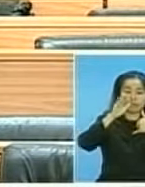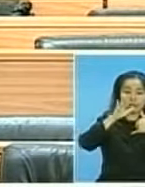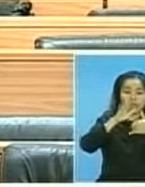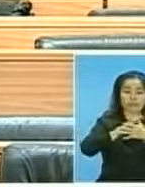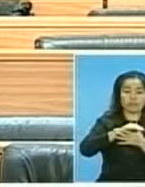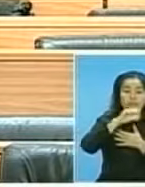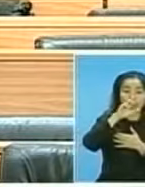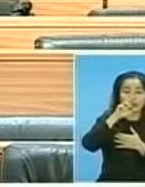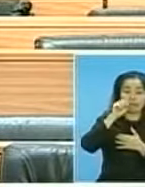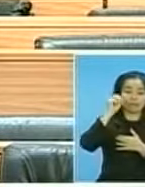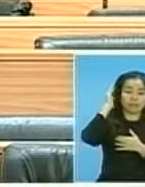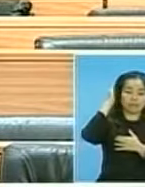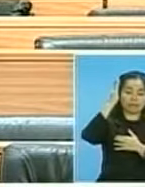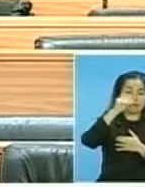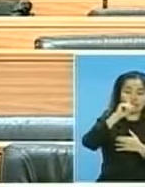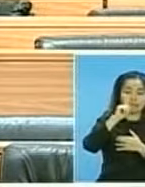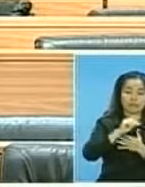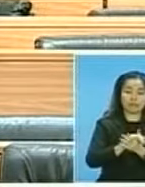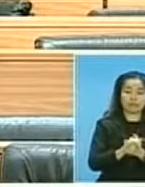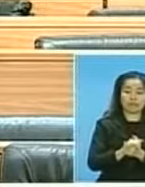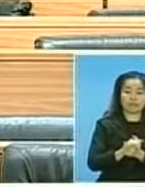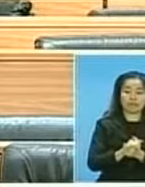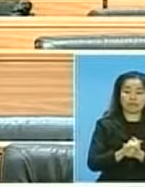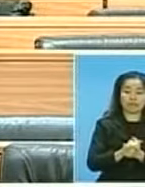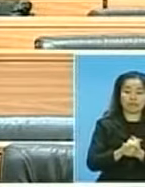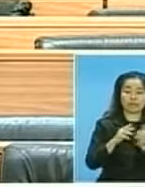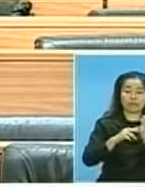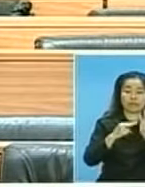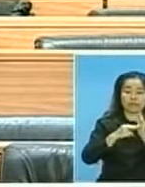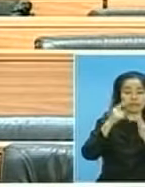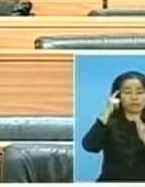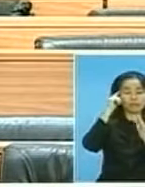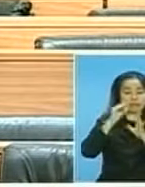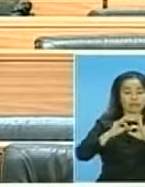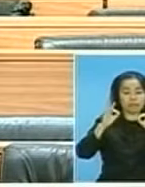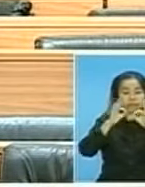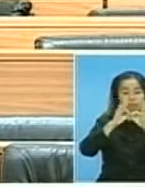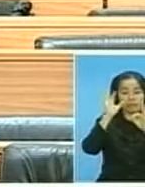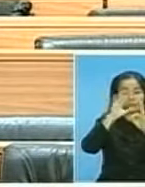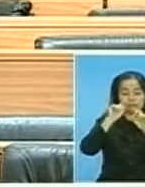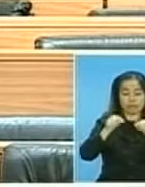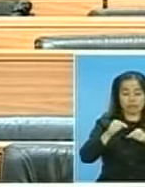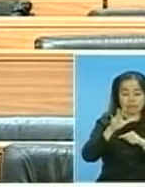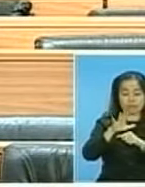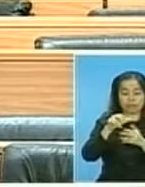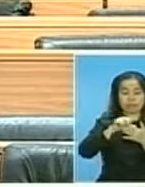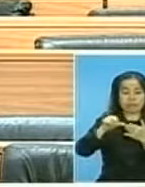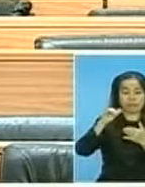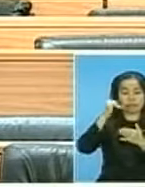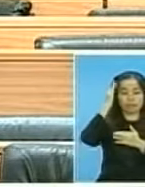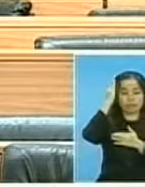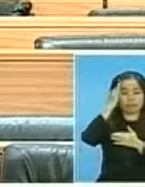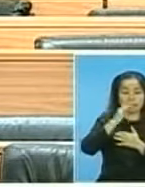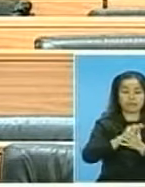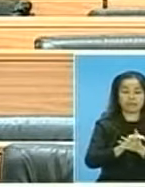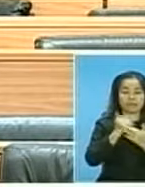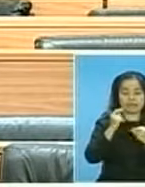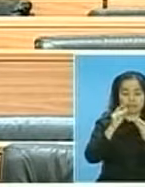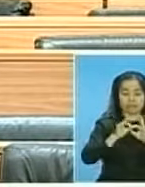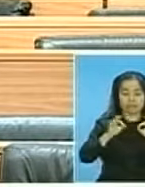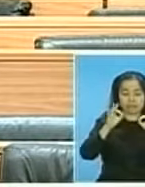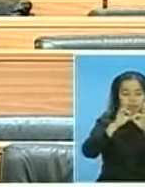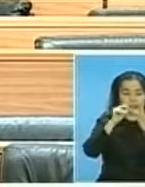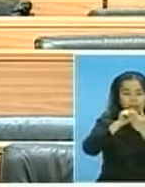รในวันข้างหน้าว่าจะต้องไม่คำนึงไม่จำเป็นต้องคำนึงในวงเล็บนี้ก็ได้นี่เป็นสิ่งที่สำ